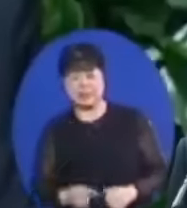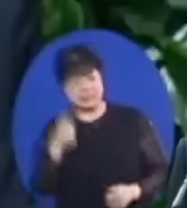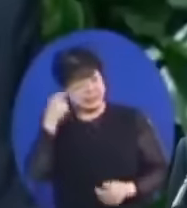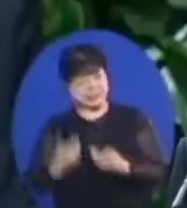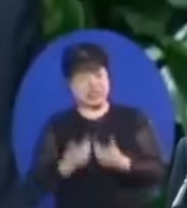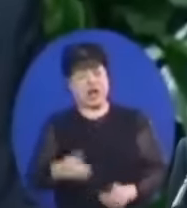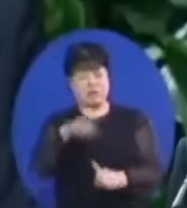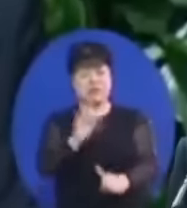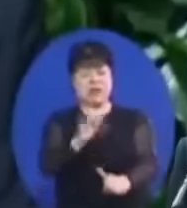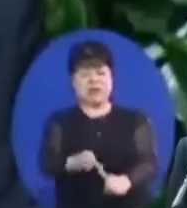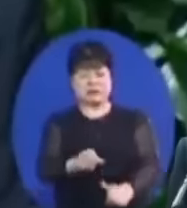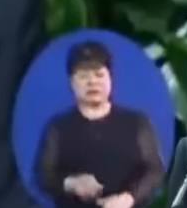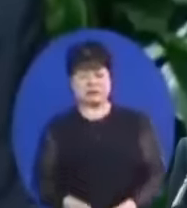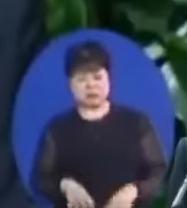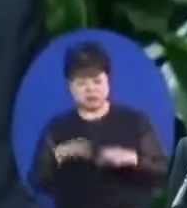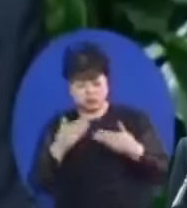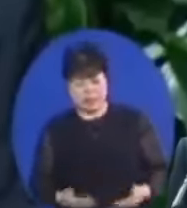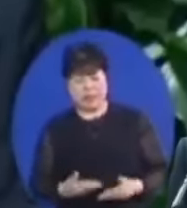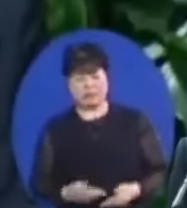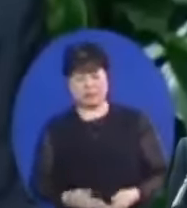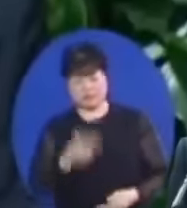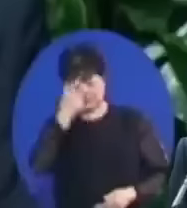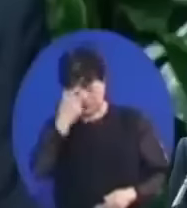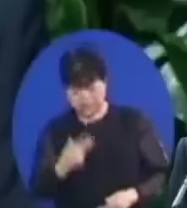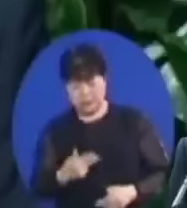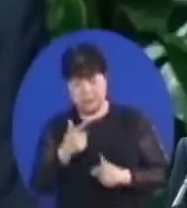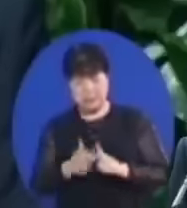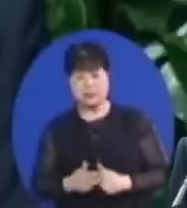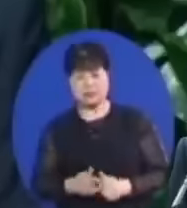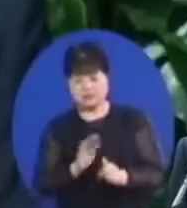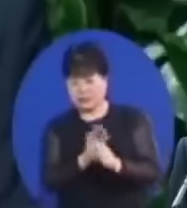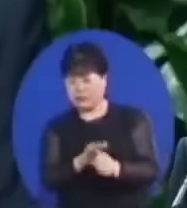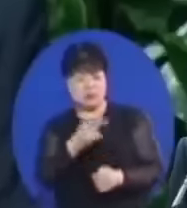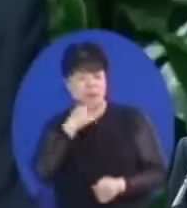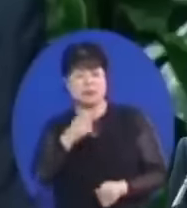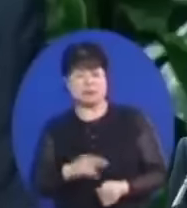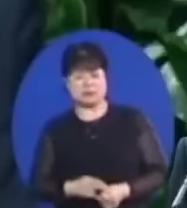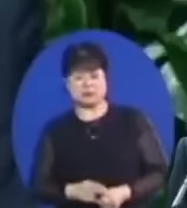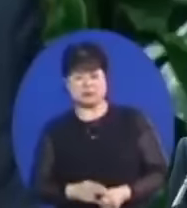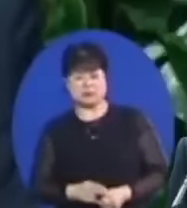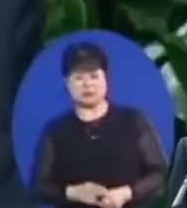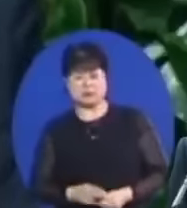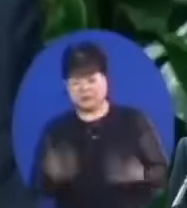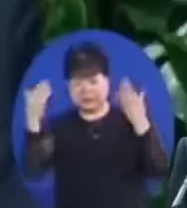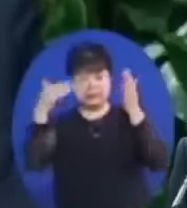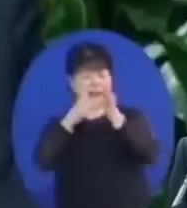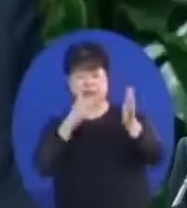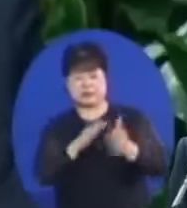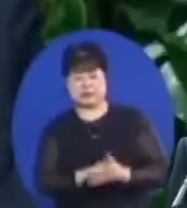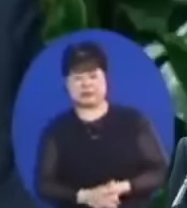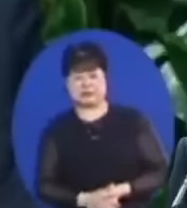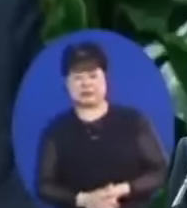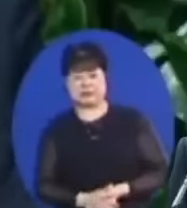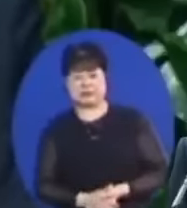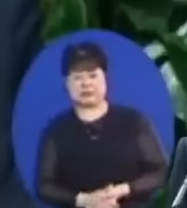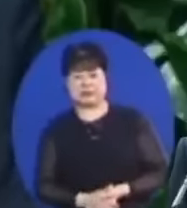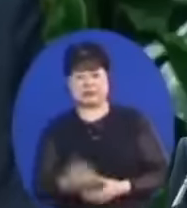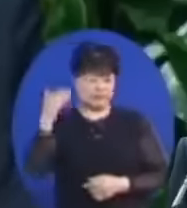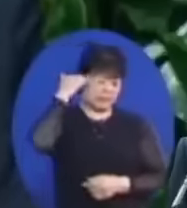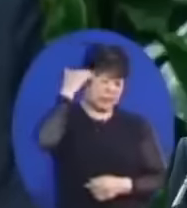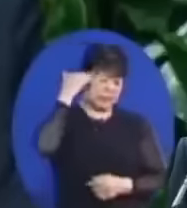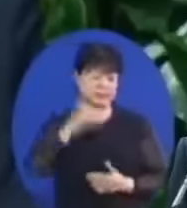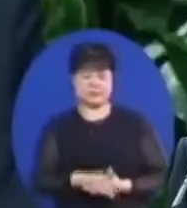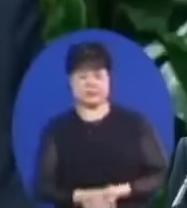시끄럽다, 고함치지 말라, 너 같은 맹인은 예수님이 돌보지 않는다, 이미 지나가셨다, 그러게 회방을